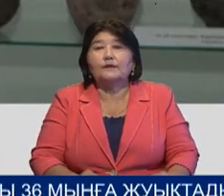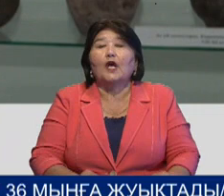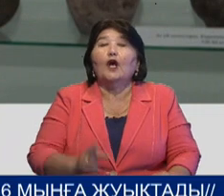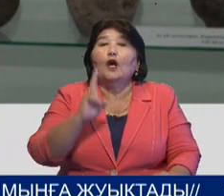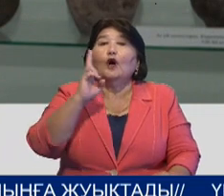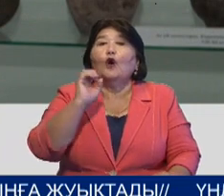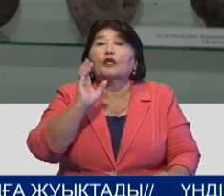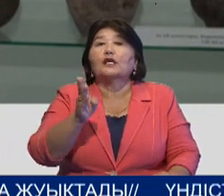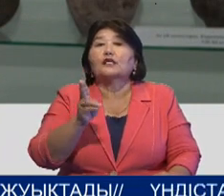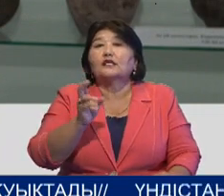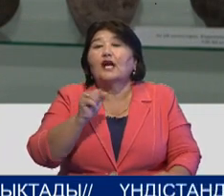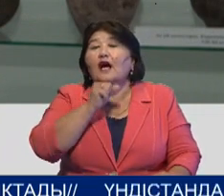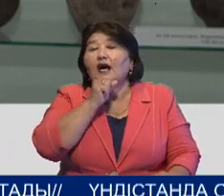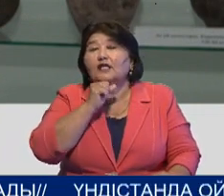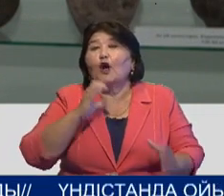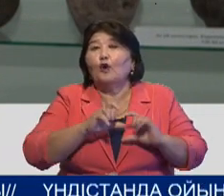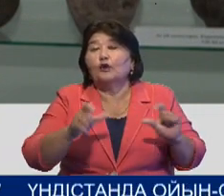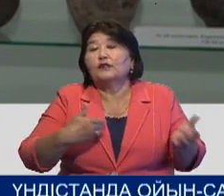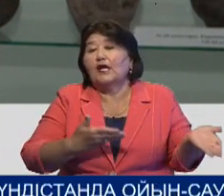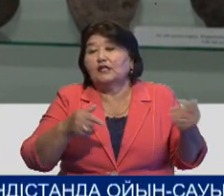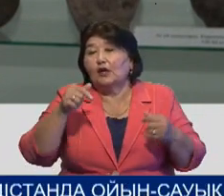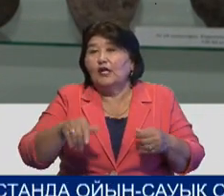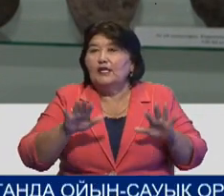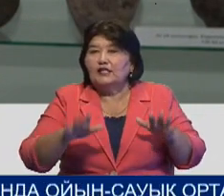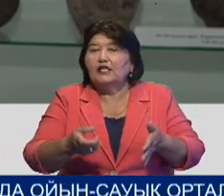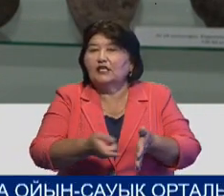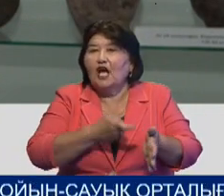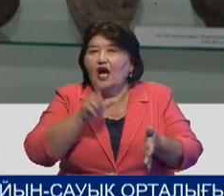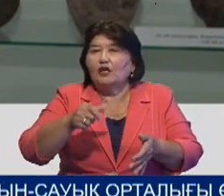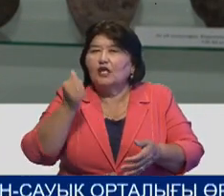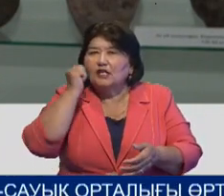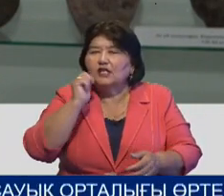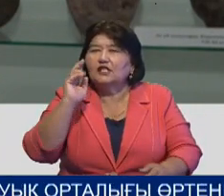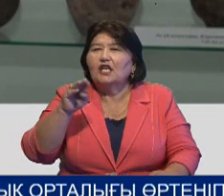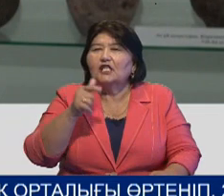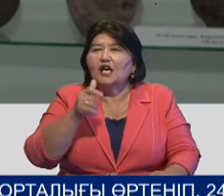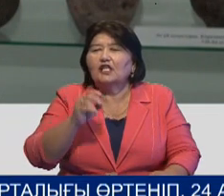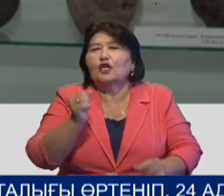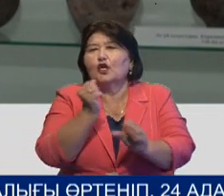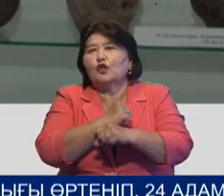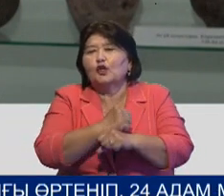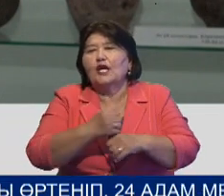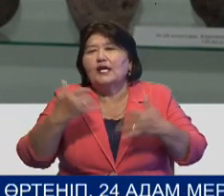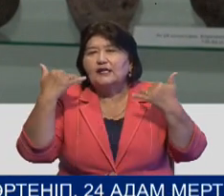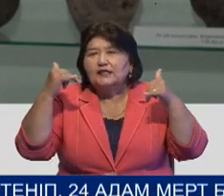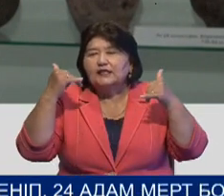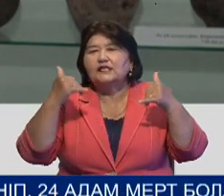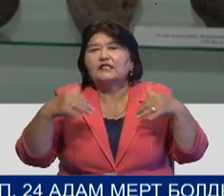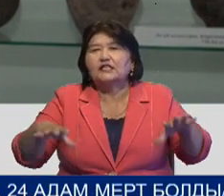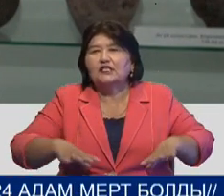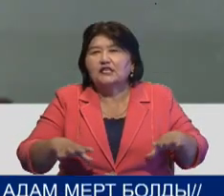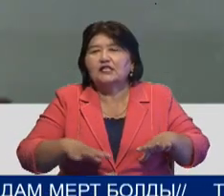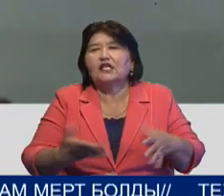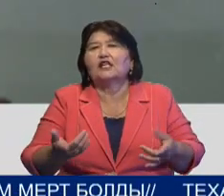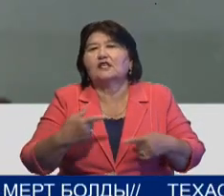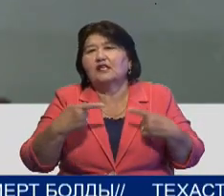Қорқыт Ата университетінің шақыртуымен осында келдім. Жергілікті археологтар көне Жанкен шаһарына түйе, сиыр, жылқы мен қойдың көп сүйегін